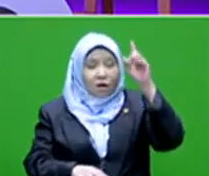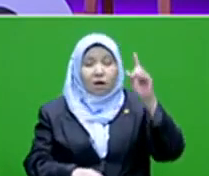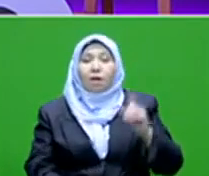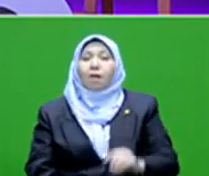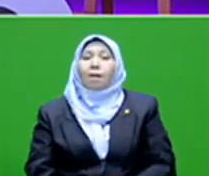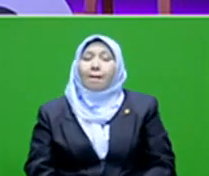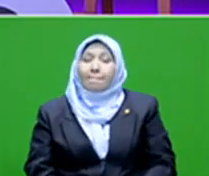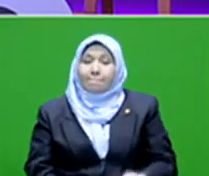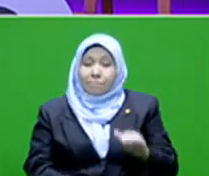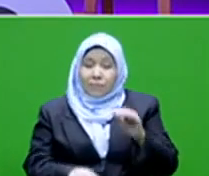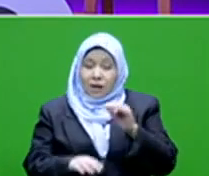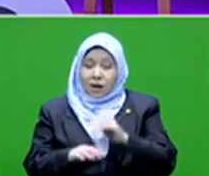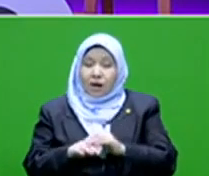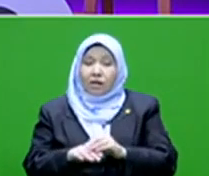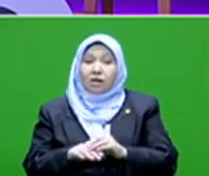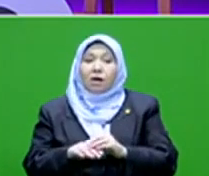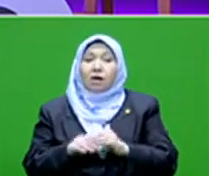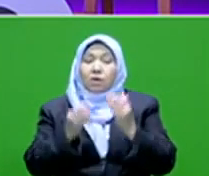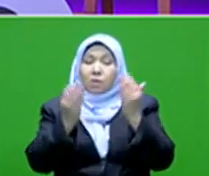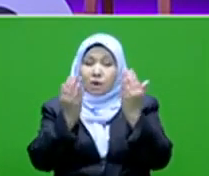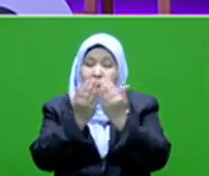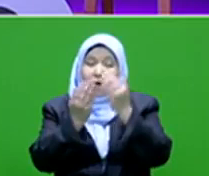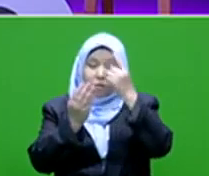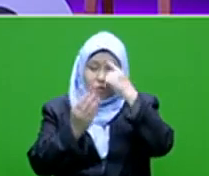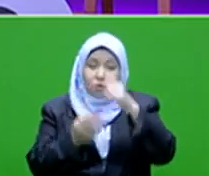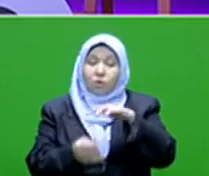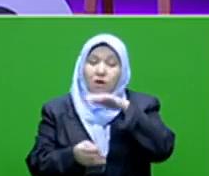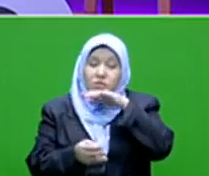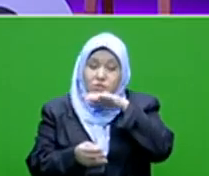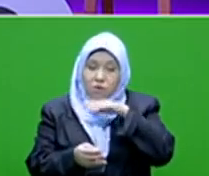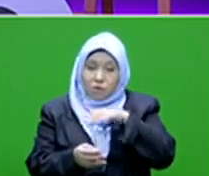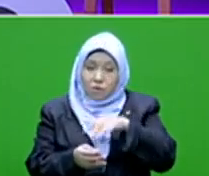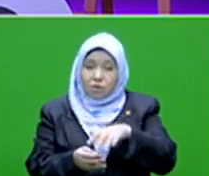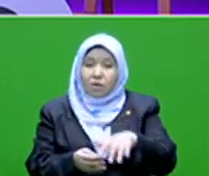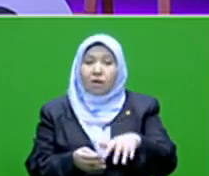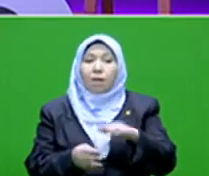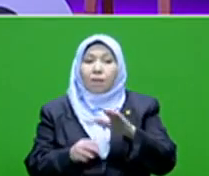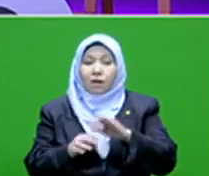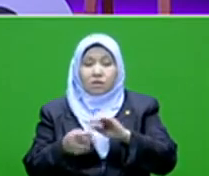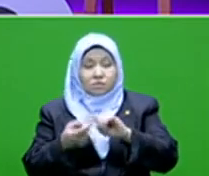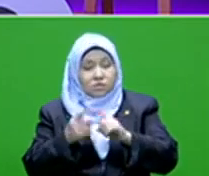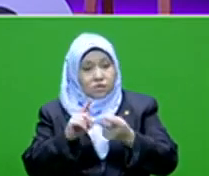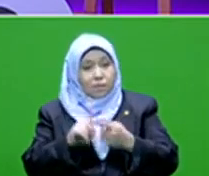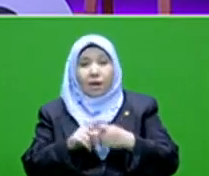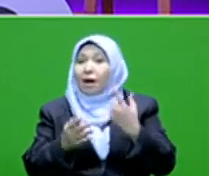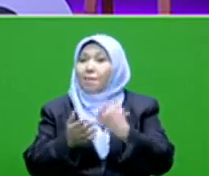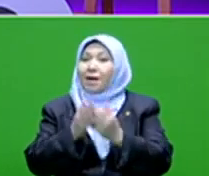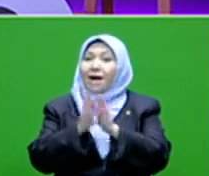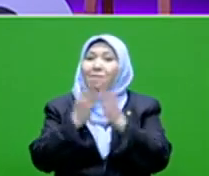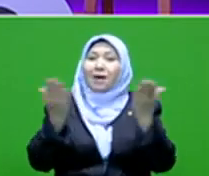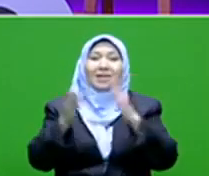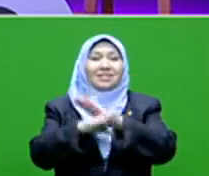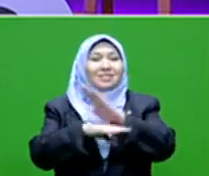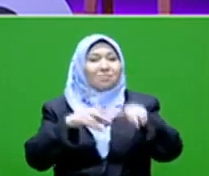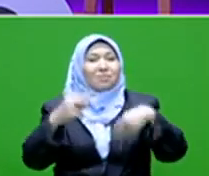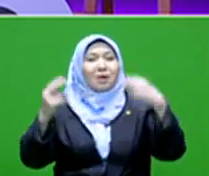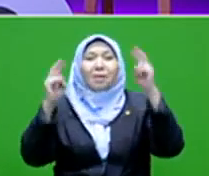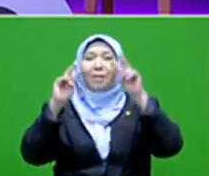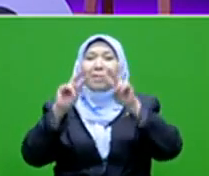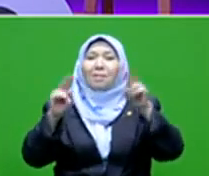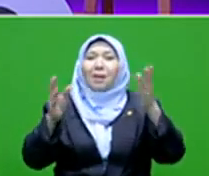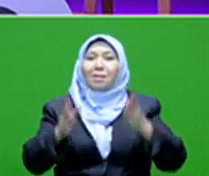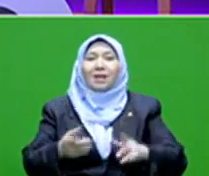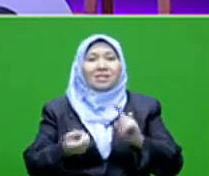ala Rasulillah wa ala alihi wa sahbihi wa man walah. Amma ba', apa khabar semua penonton-penonton, sahabat-sahabat